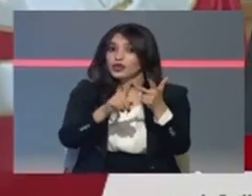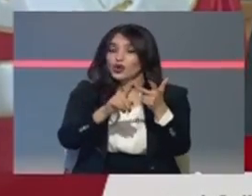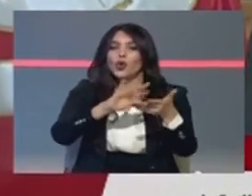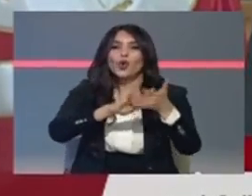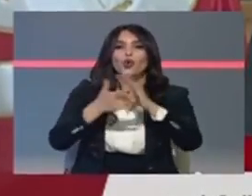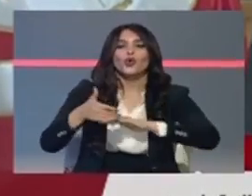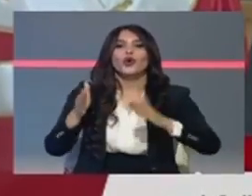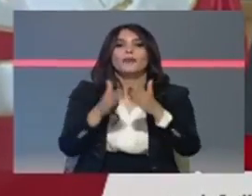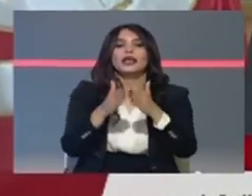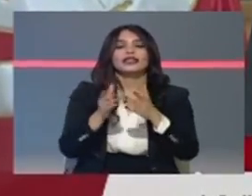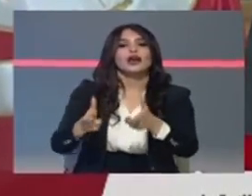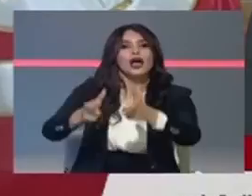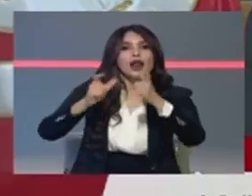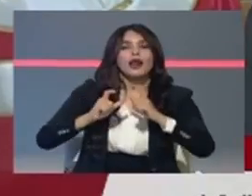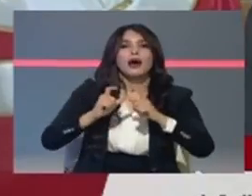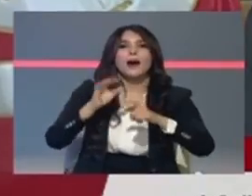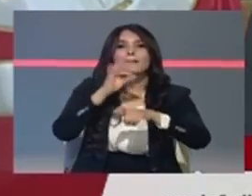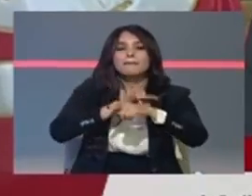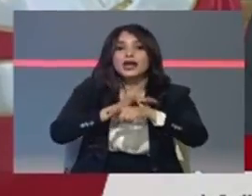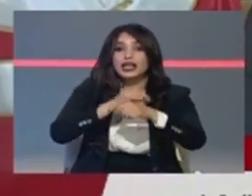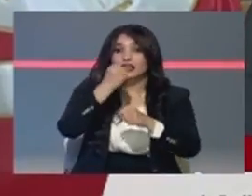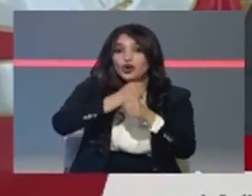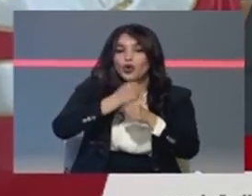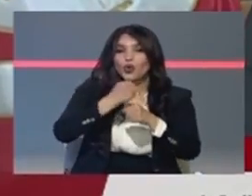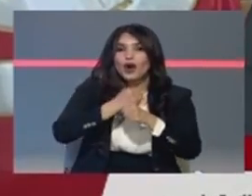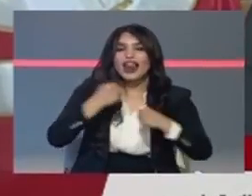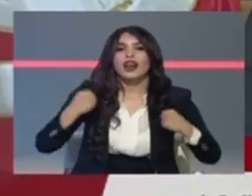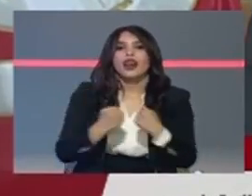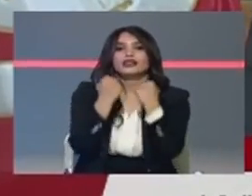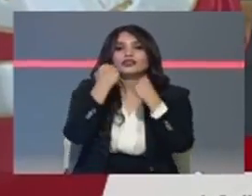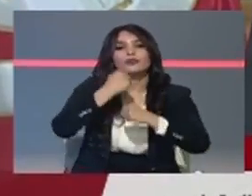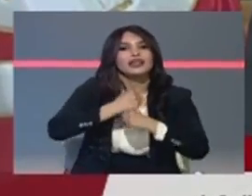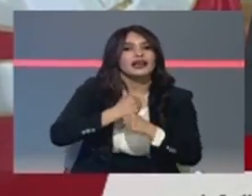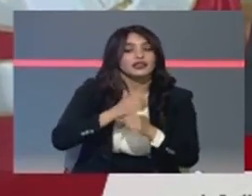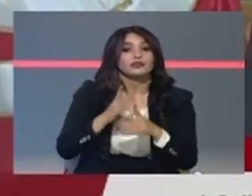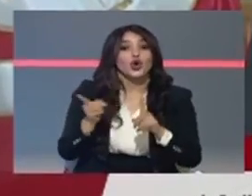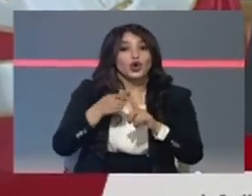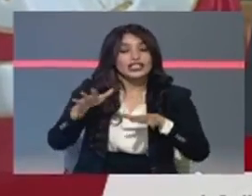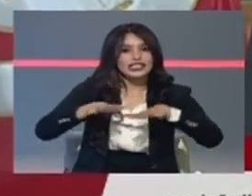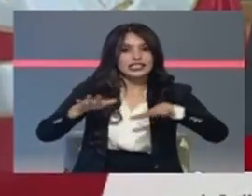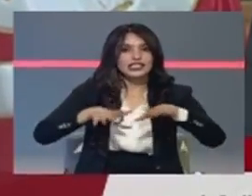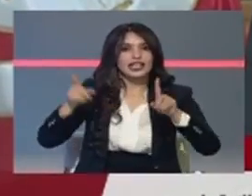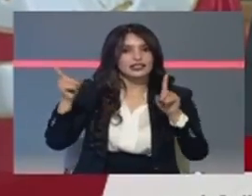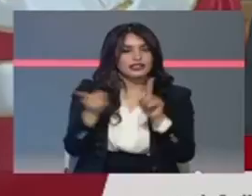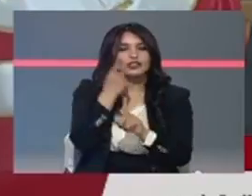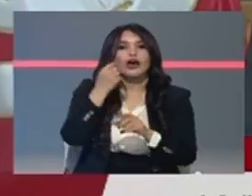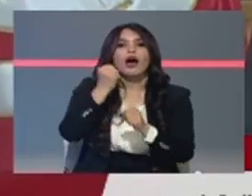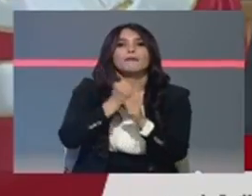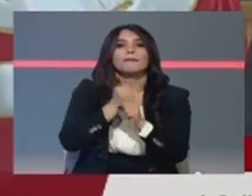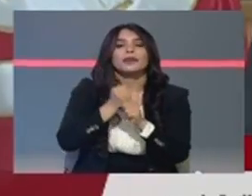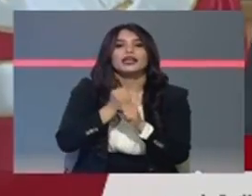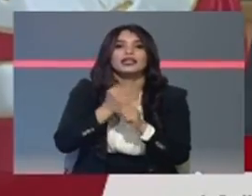كل مطالب التكفل بالأمراض المهنية وحوادث الشغل. هذوما إجراءات استثنائية عمل يقوم